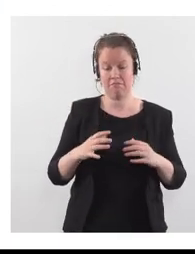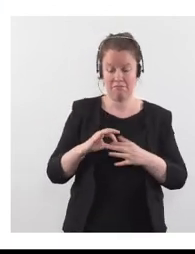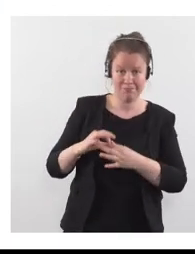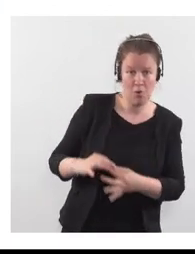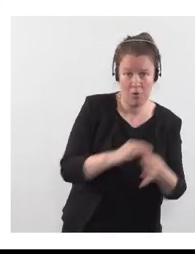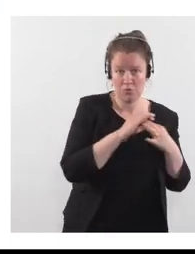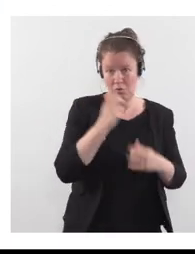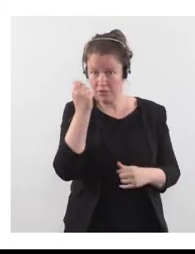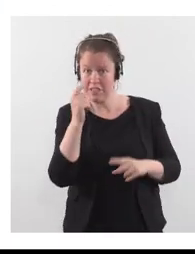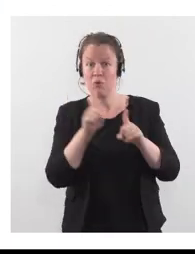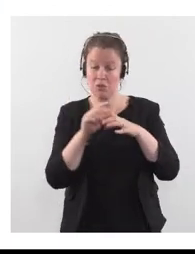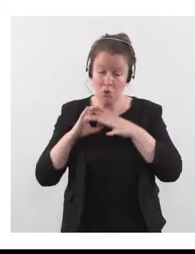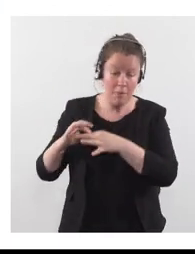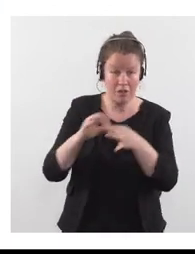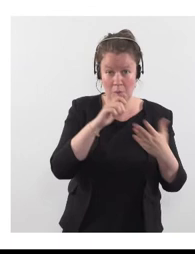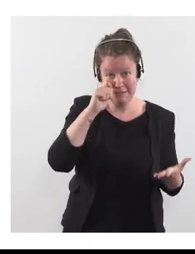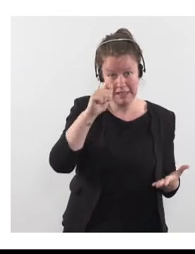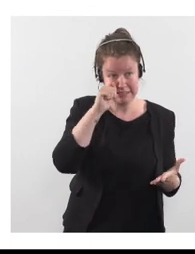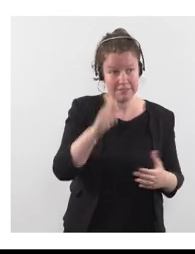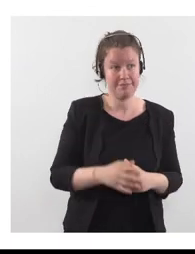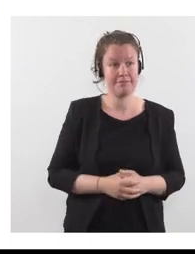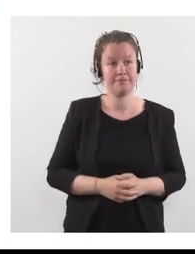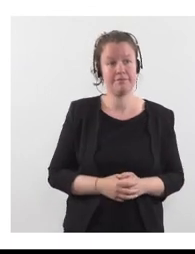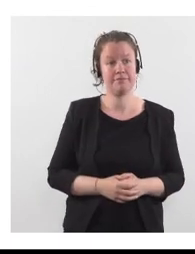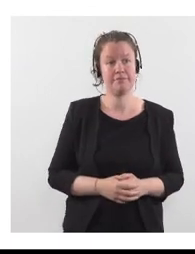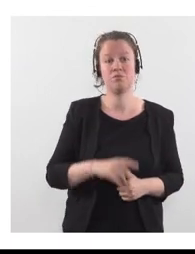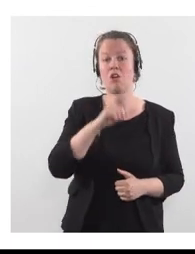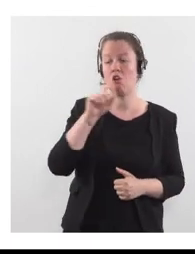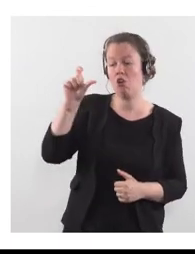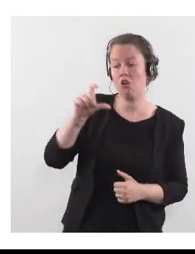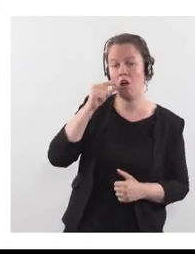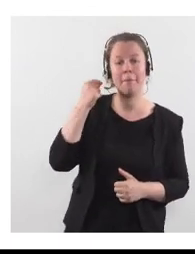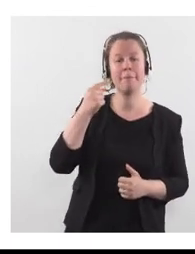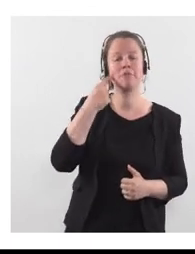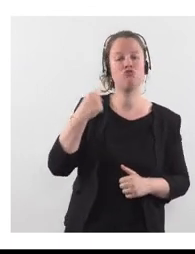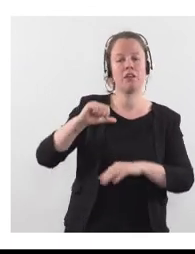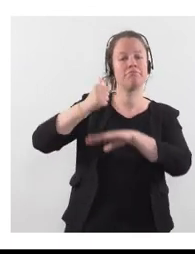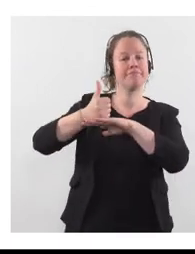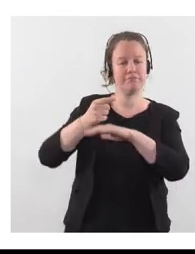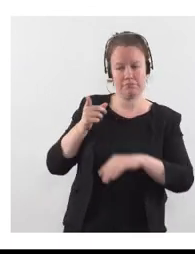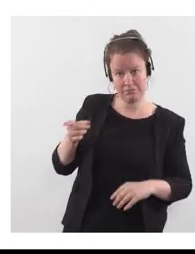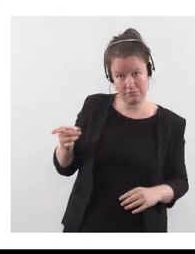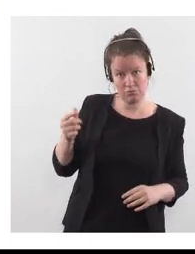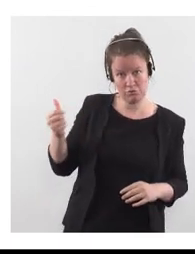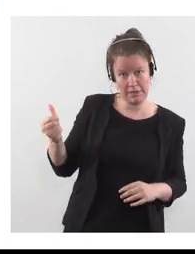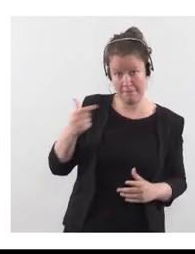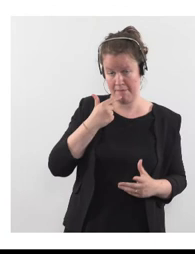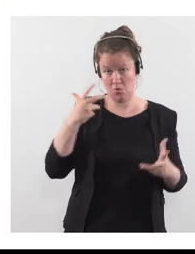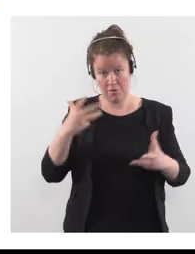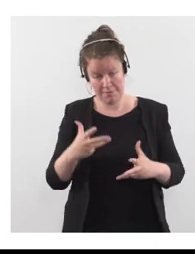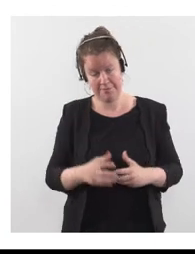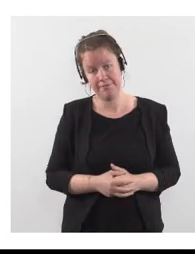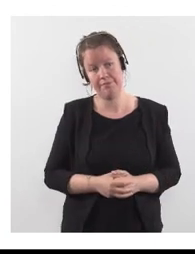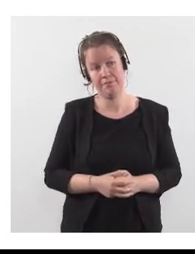aussi d'expertise. Parce que Patrick a dit, je te donne la parole, Patrick a parlé du fait qu'on a, pour les discriminations structurelles qui sont,